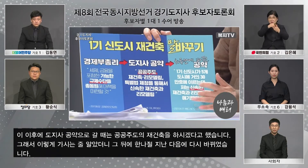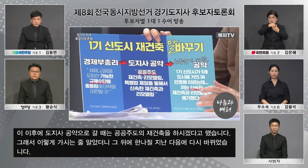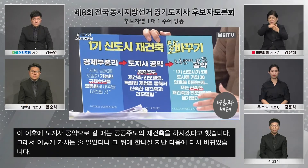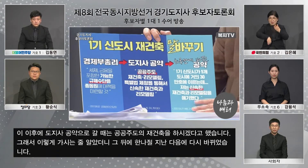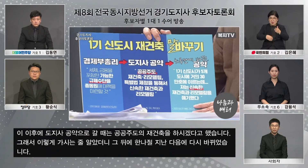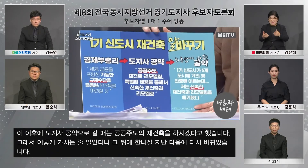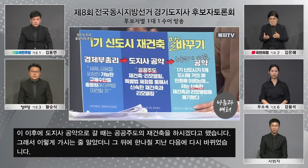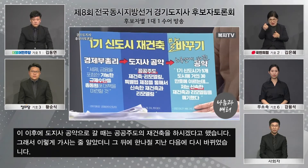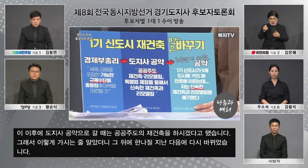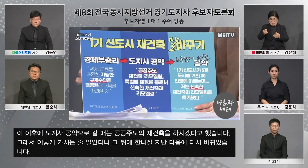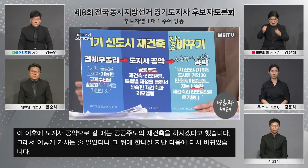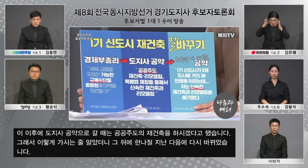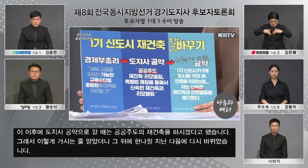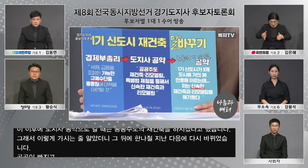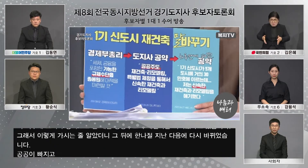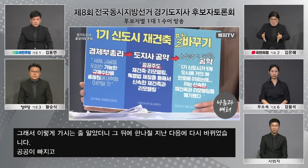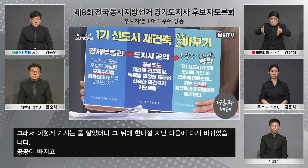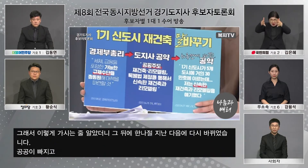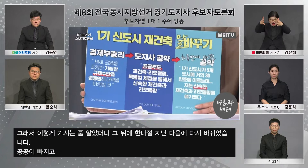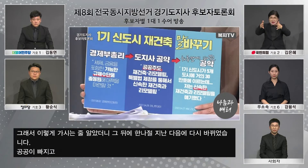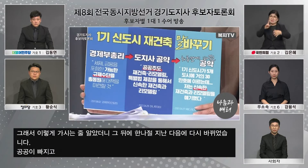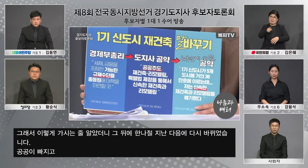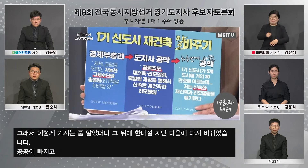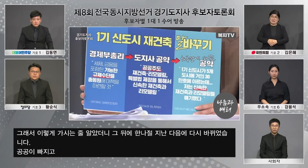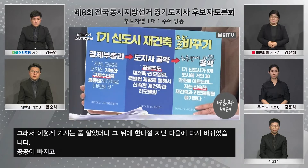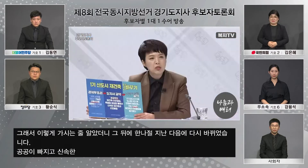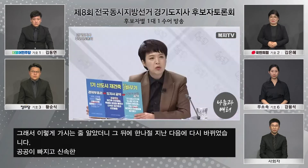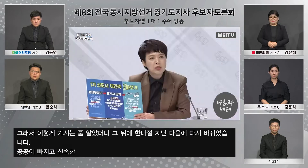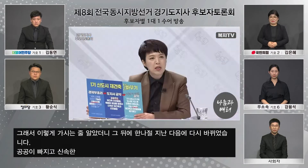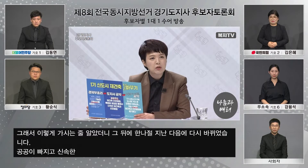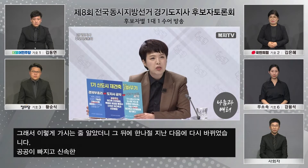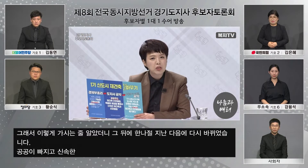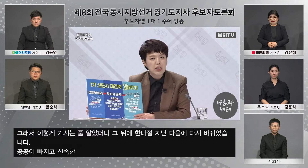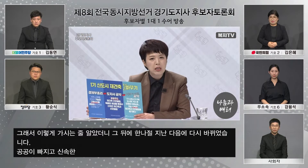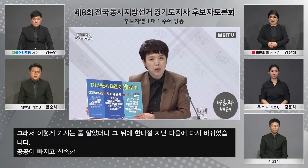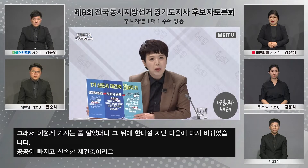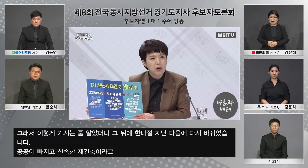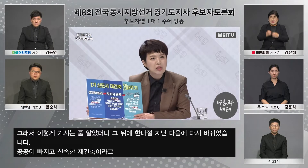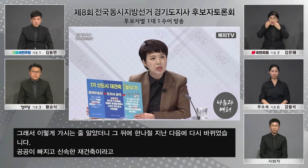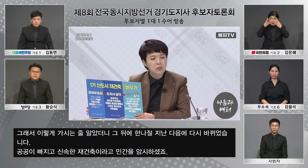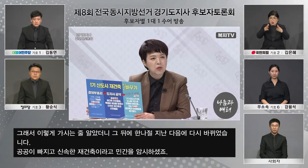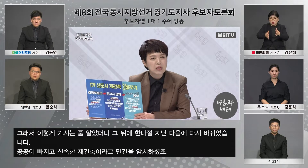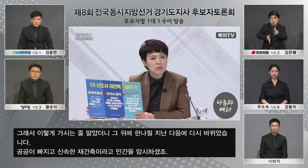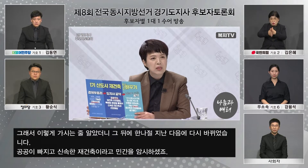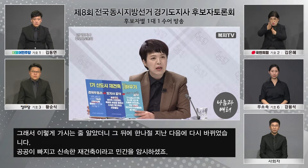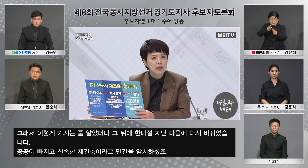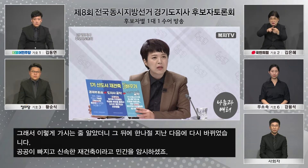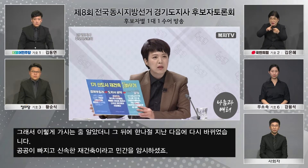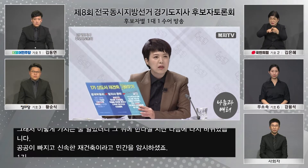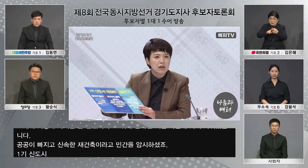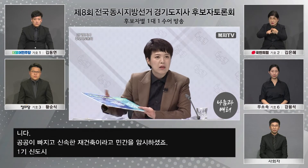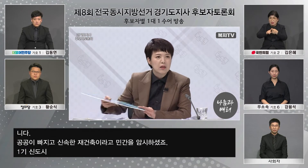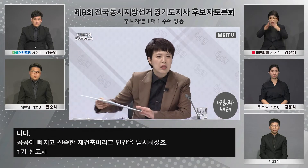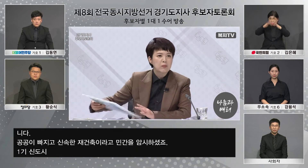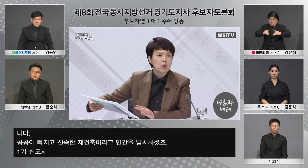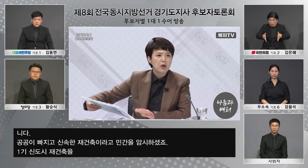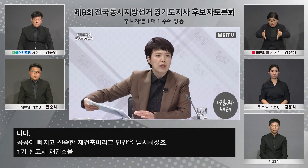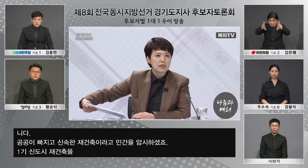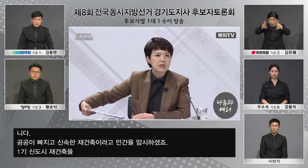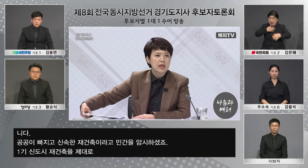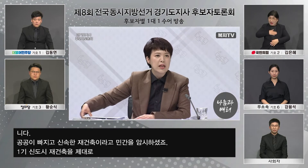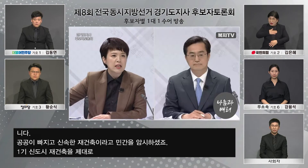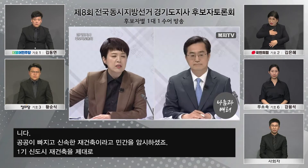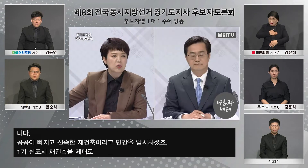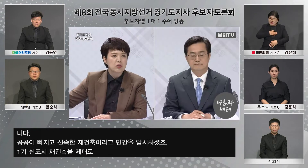신속한 재건축이라고 민간을 암시하셨죠. 일기 신도시 재건축을 제대로 알고 계시는지 모르겠습니다.